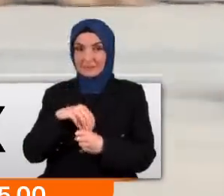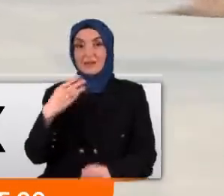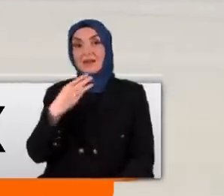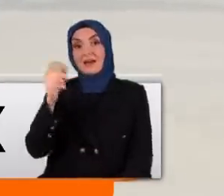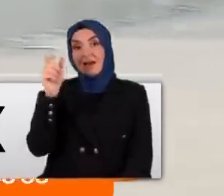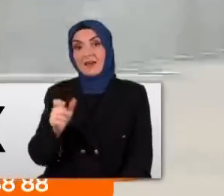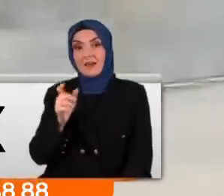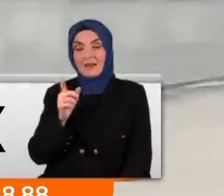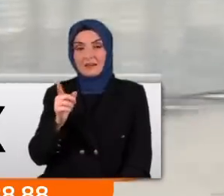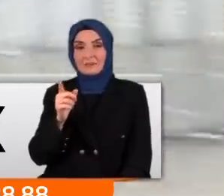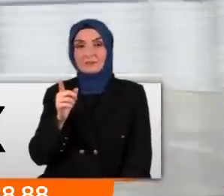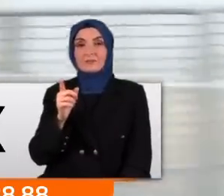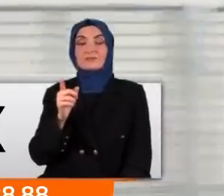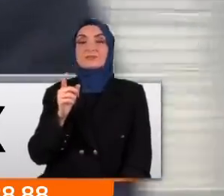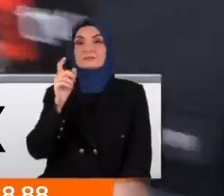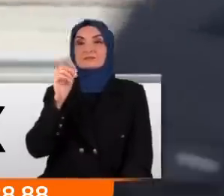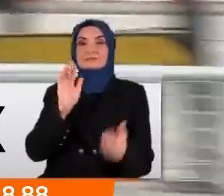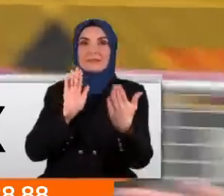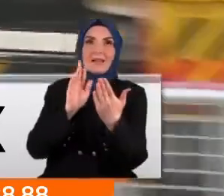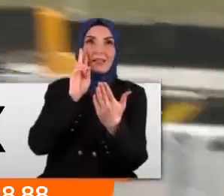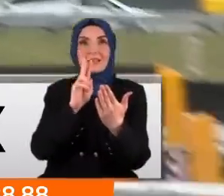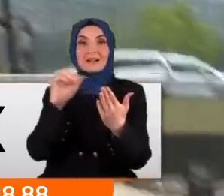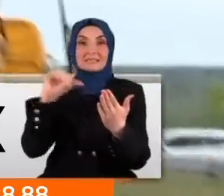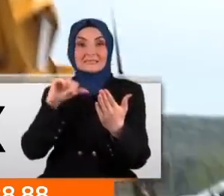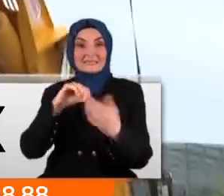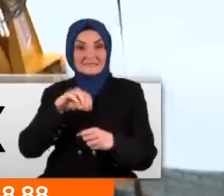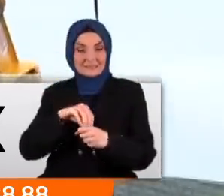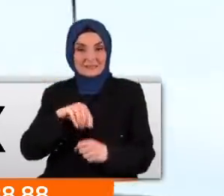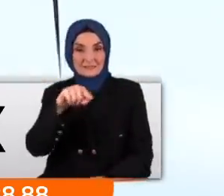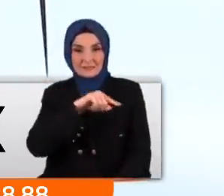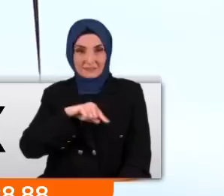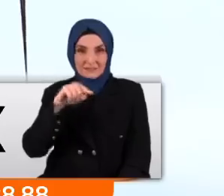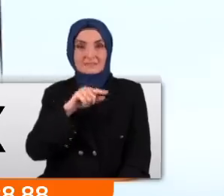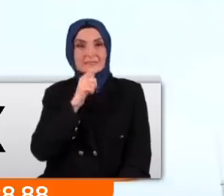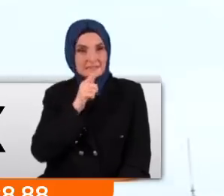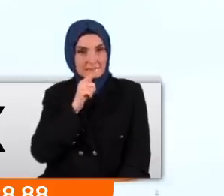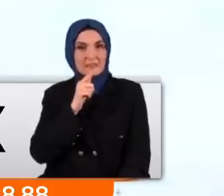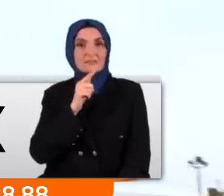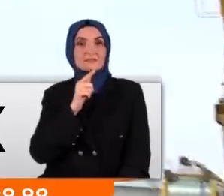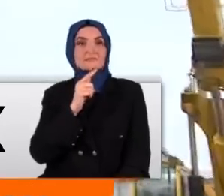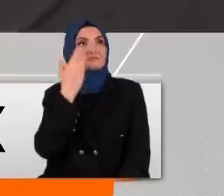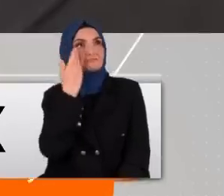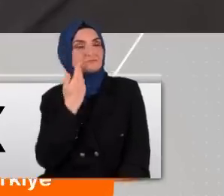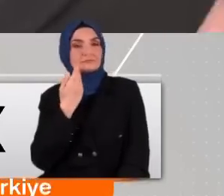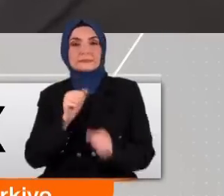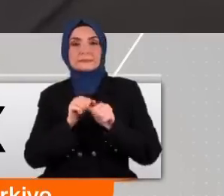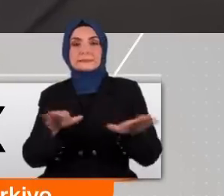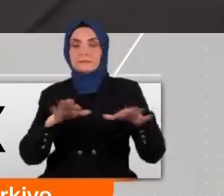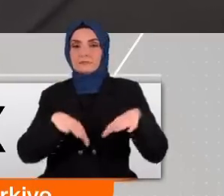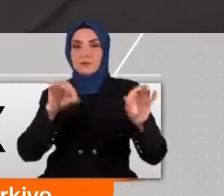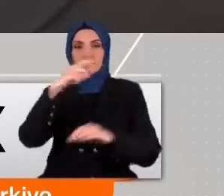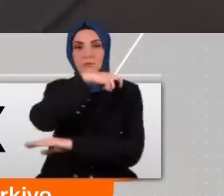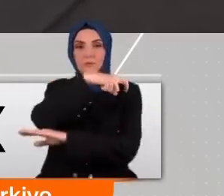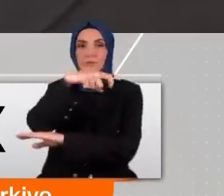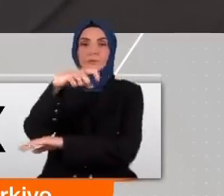yakından göremeyenler için alanda ses ve görüntü sistemi kuruldu. Ve bunun için onlarca vinç getirildi. Toplamda